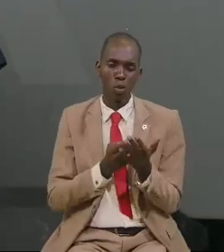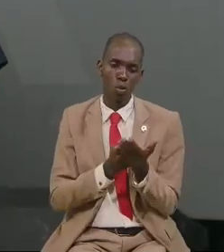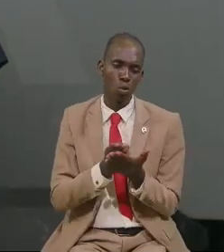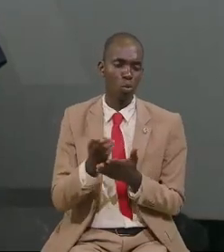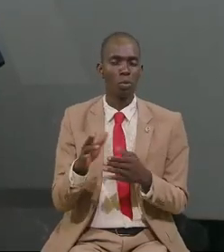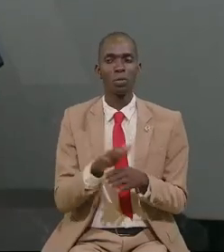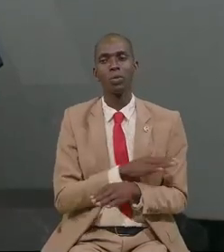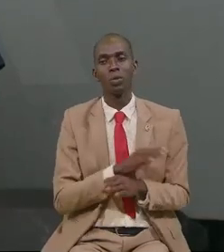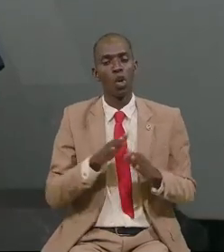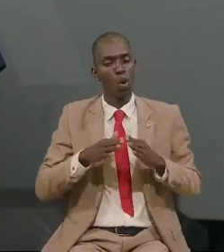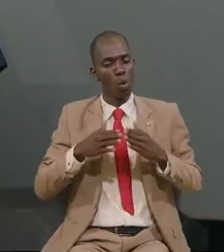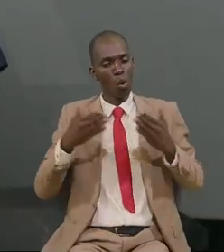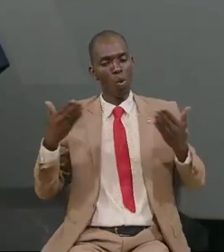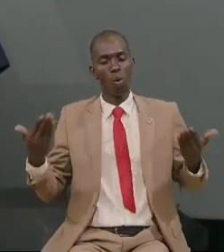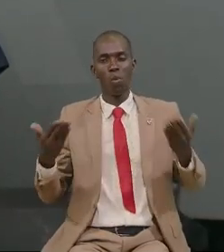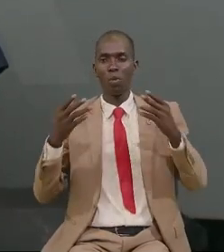transparent,